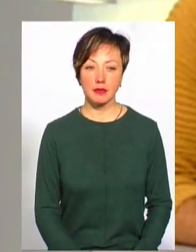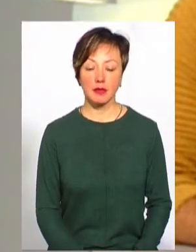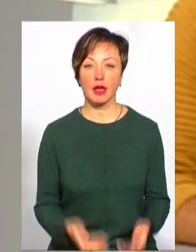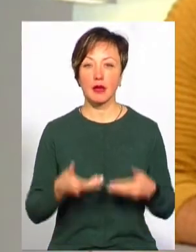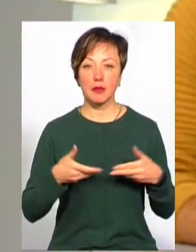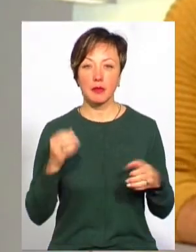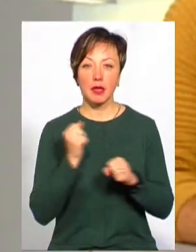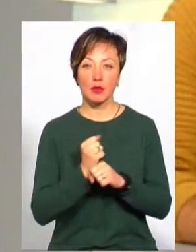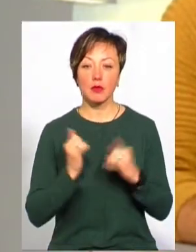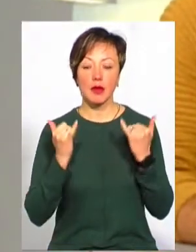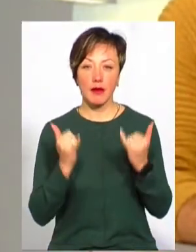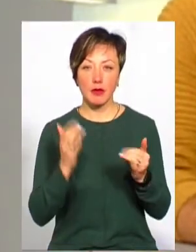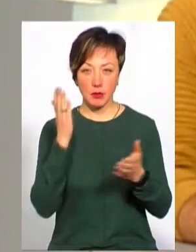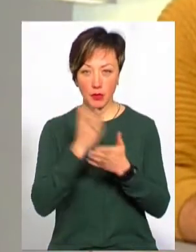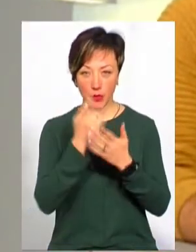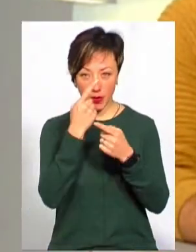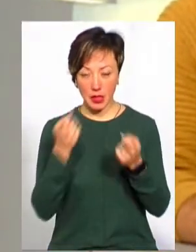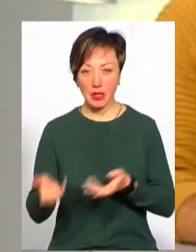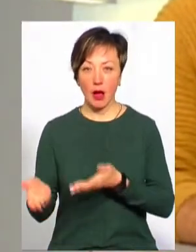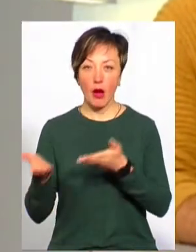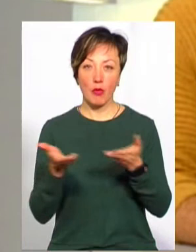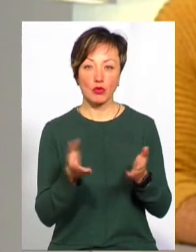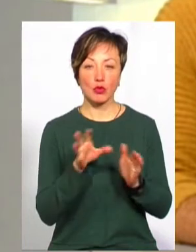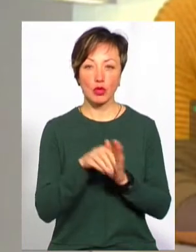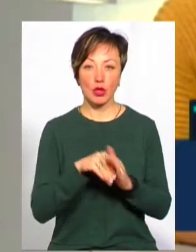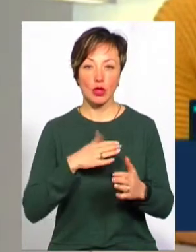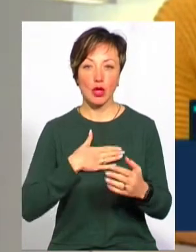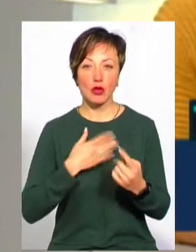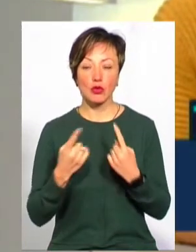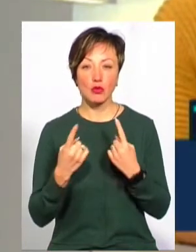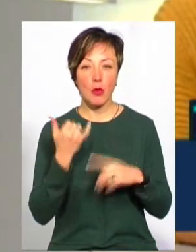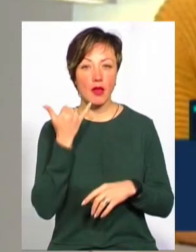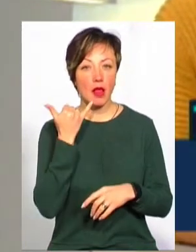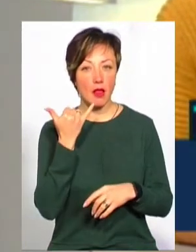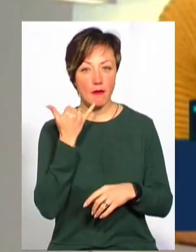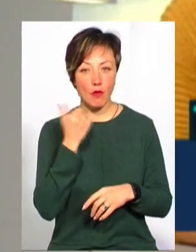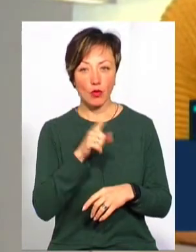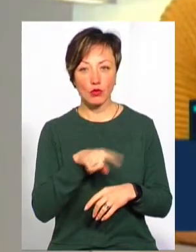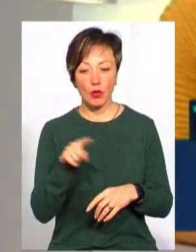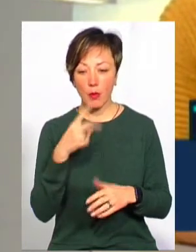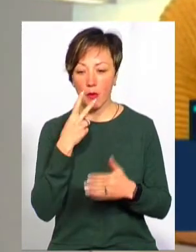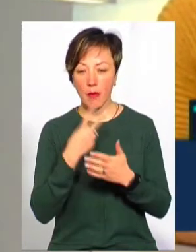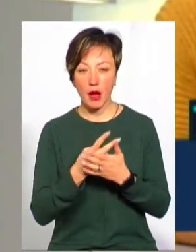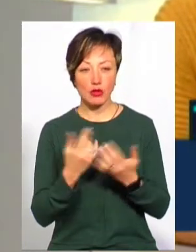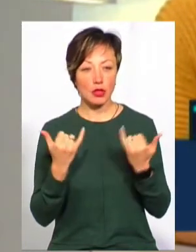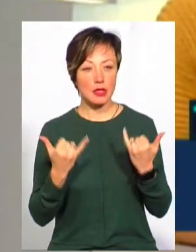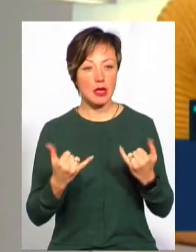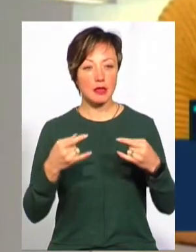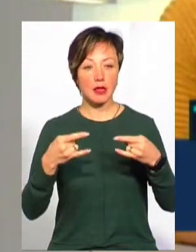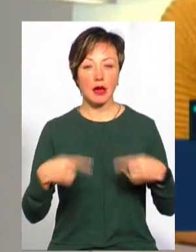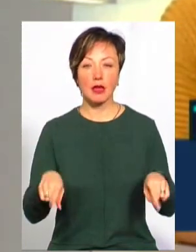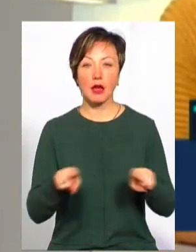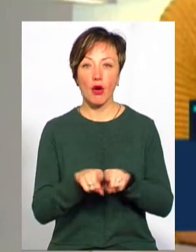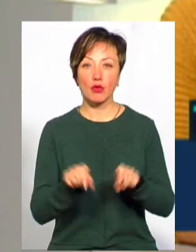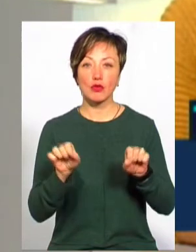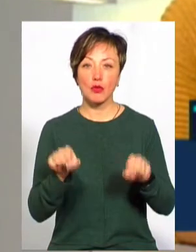Ми працюємо для вас наживо, отож запрошуємо долучатися до нашої розмови телефоном, номер котрого бачите зараз на екрані.